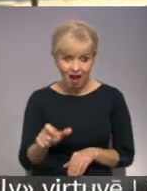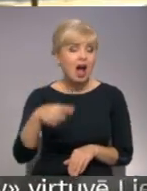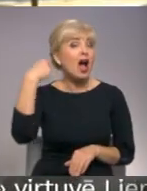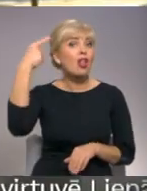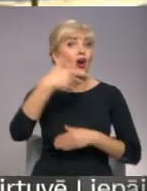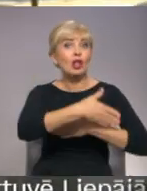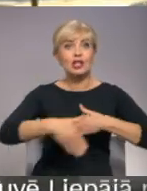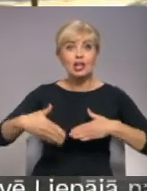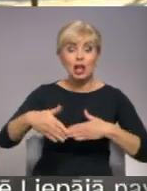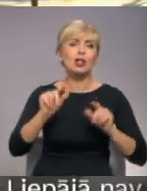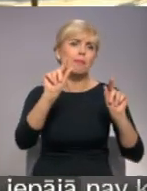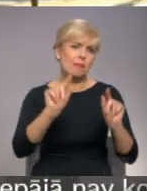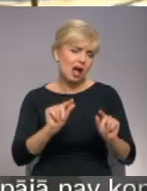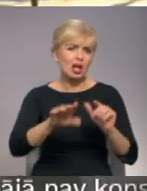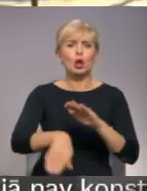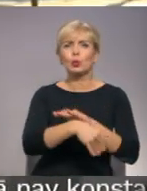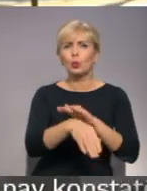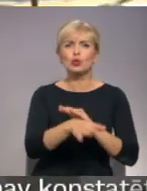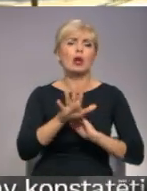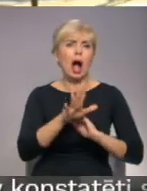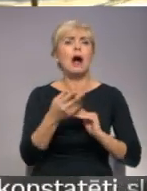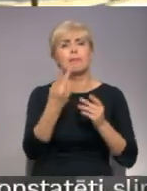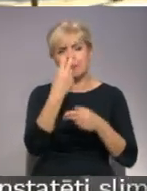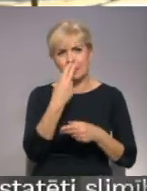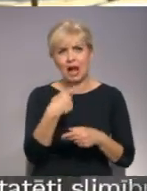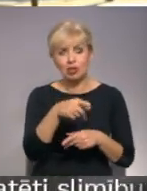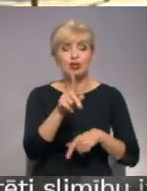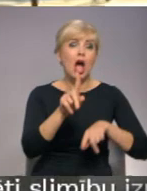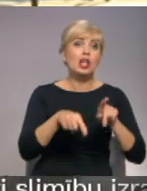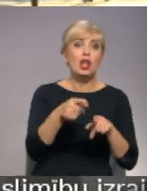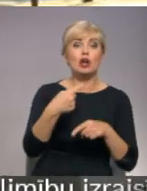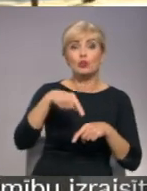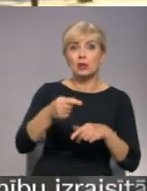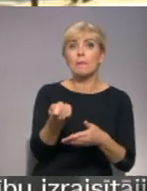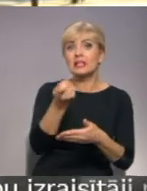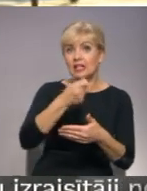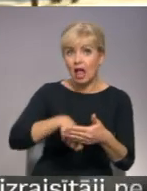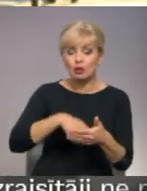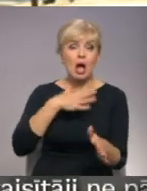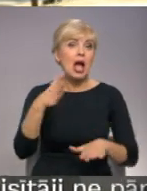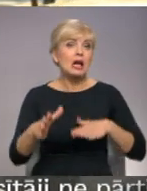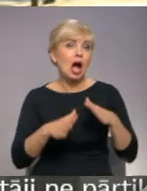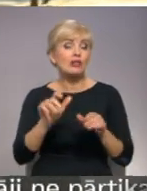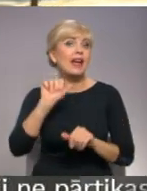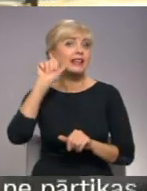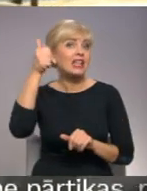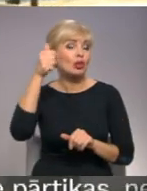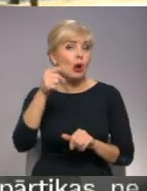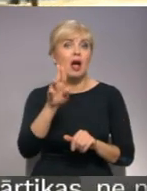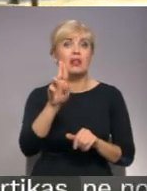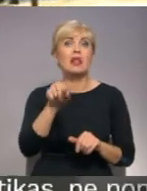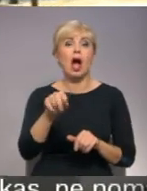Londonas ielas šodien ir varbūt mazliet tukšākas nekā ierasts, jo dažas no tām ir slēgtas, gatavojoties rītdienas